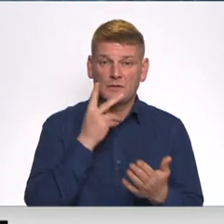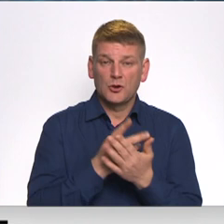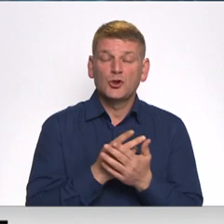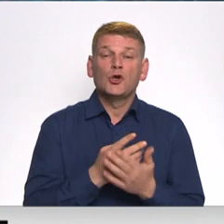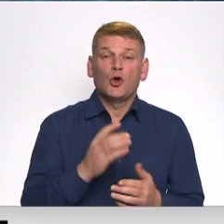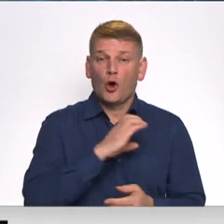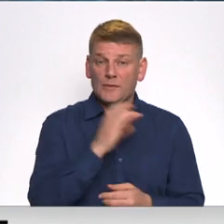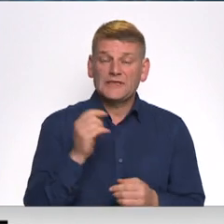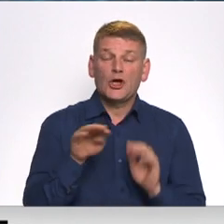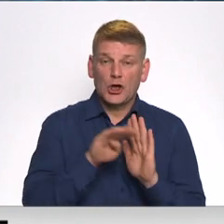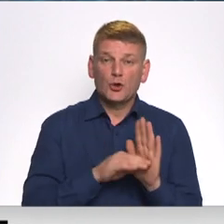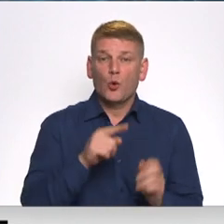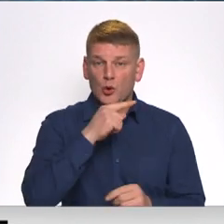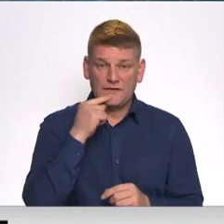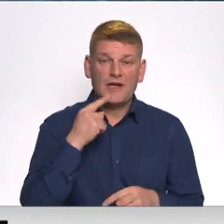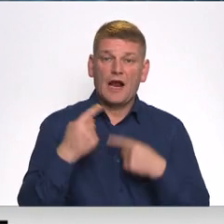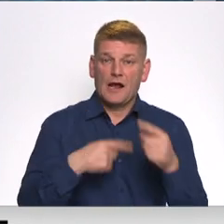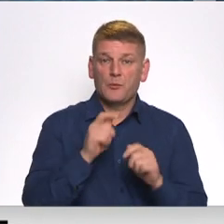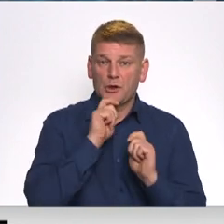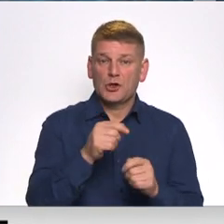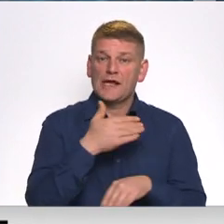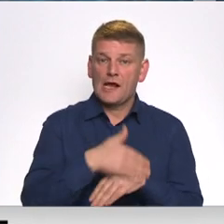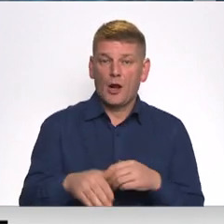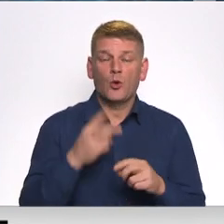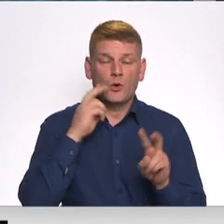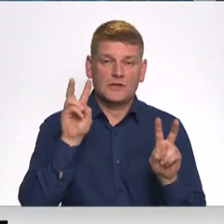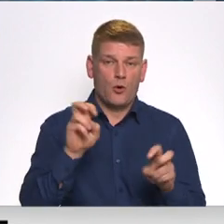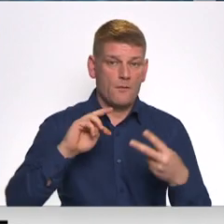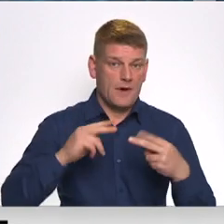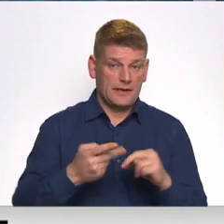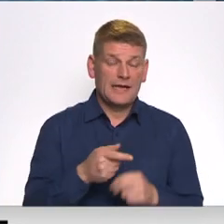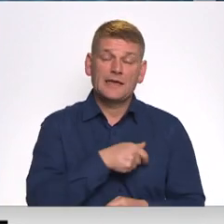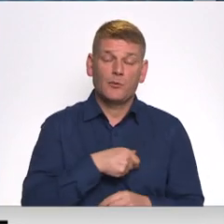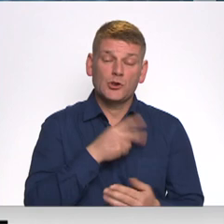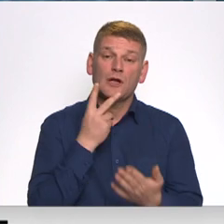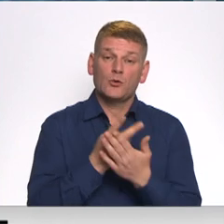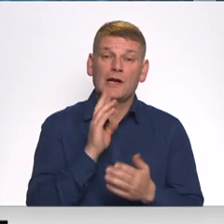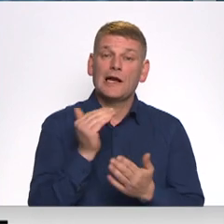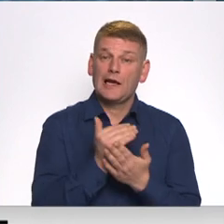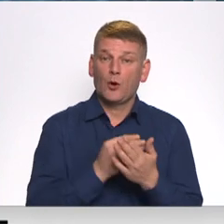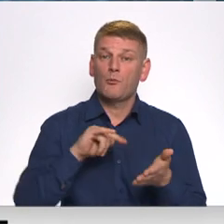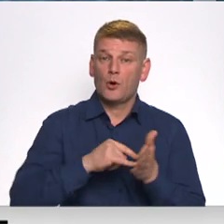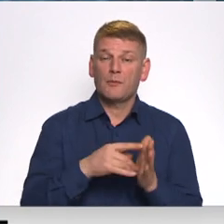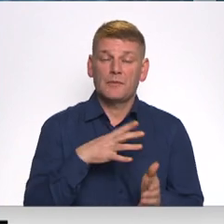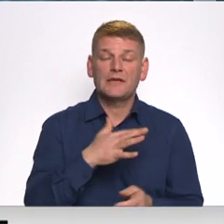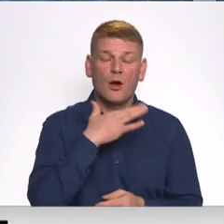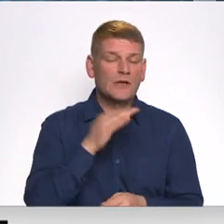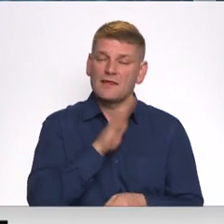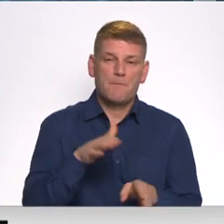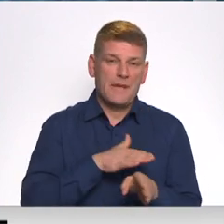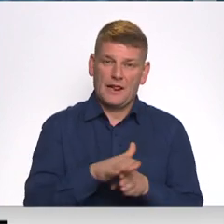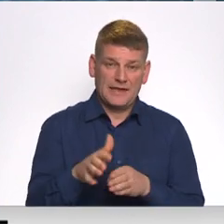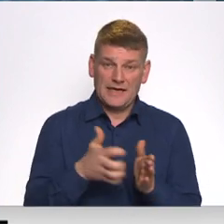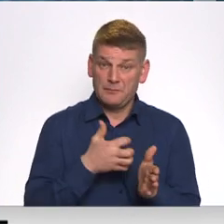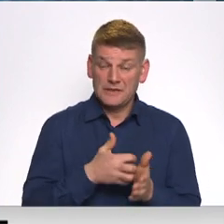komunistiskā režīma un rusifikācijas gaitā piešķirto ielu nosaukumu maiņu. Deputāti norādīja, ka likumprojektā bijis pārāk daudz nepilnību.